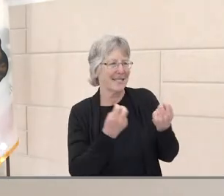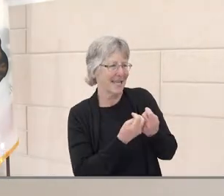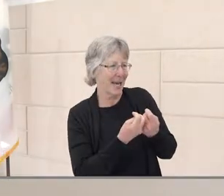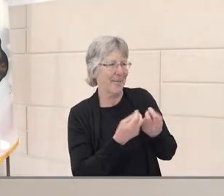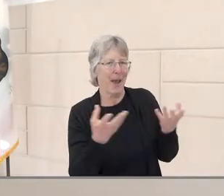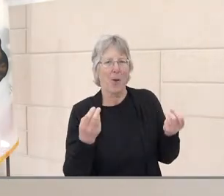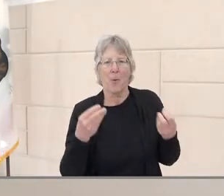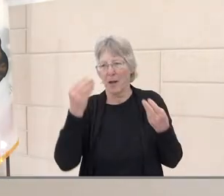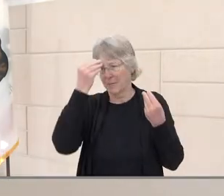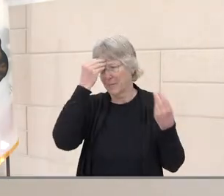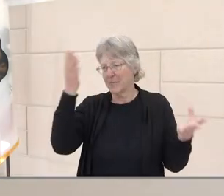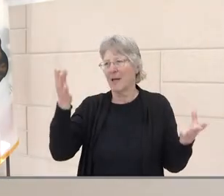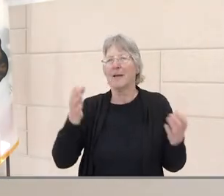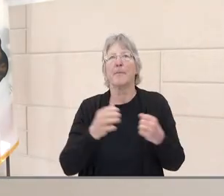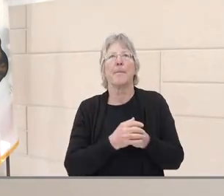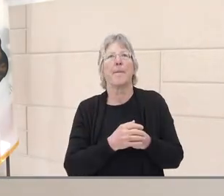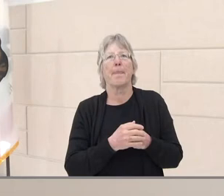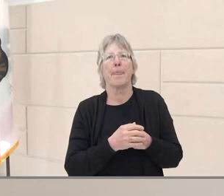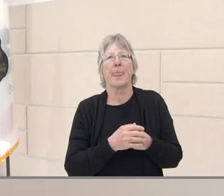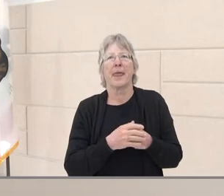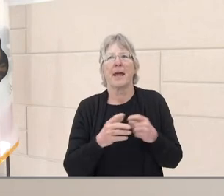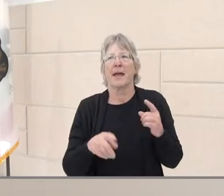ខ្ញុំសូមចែករំលែក